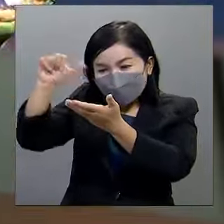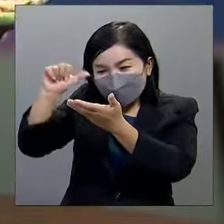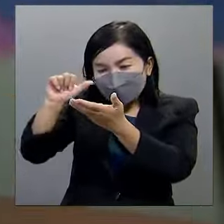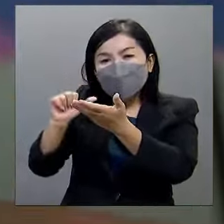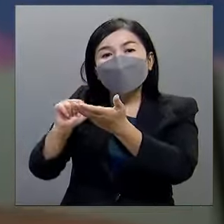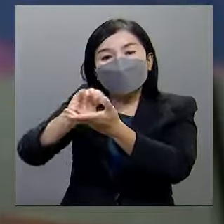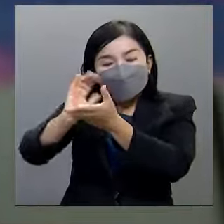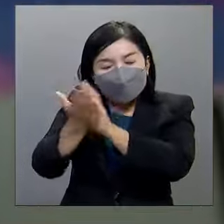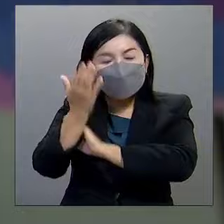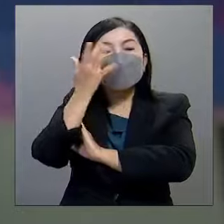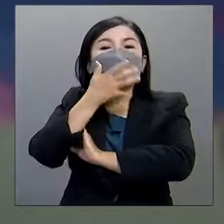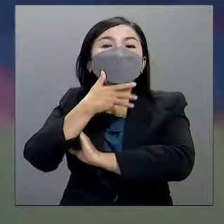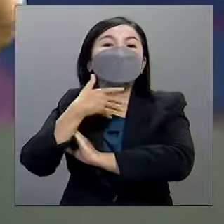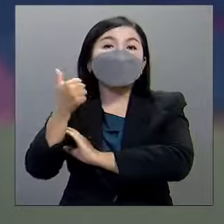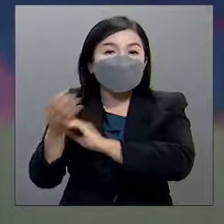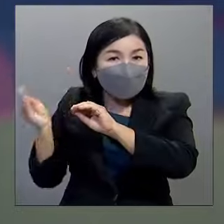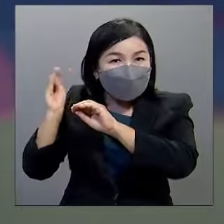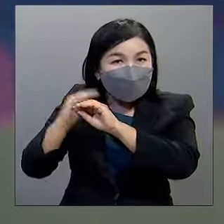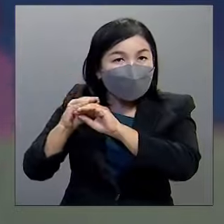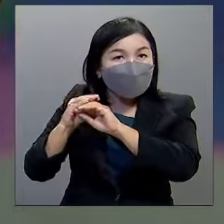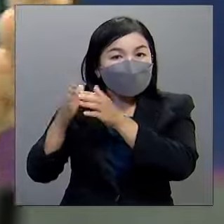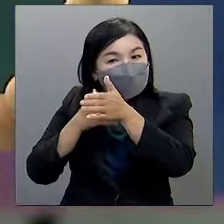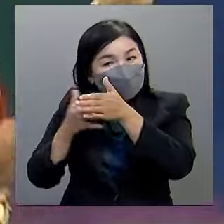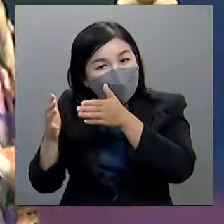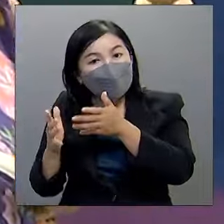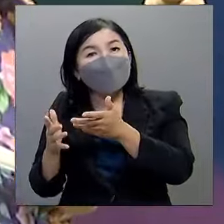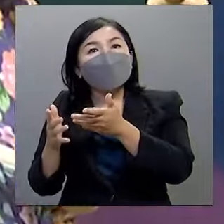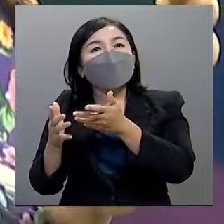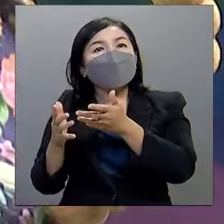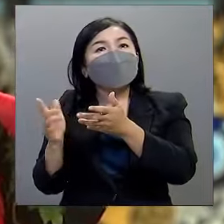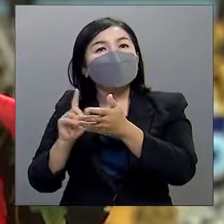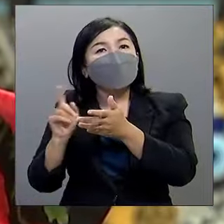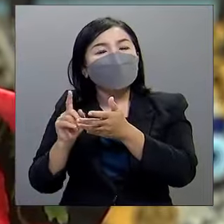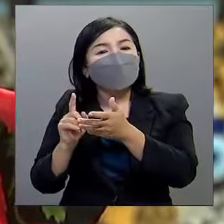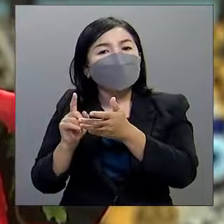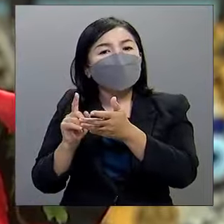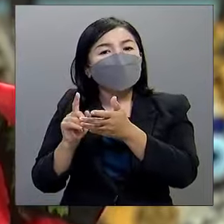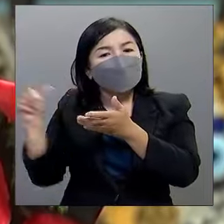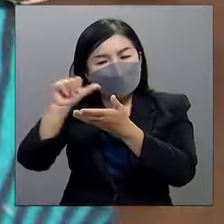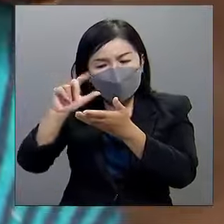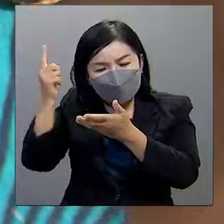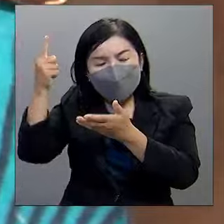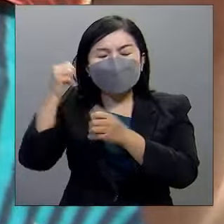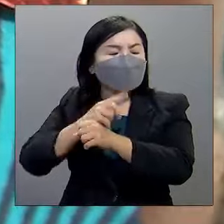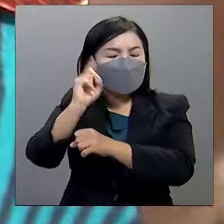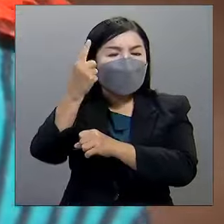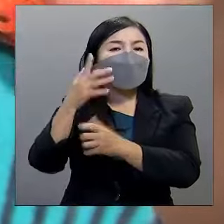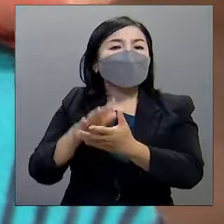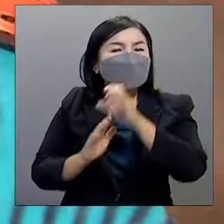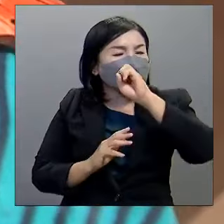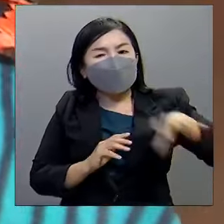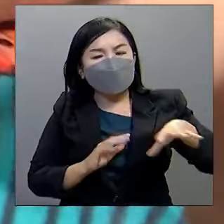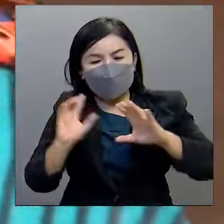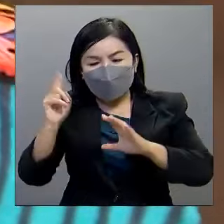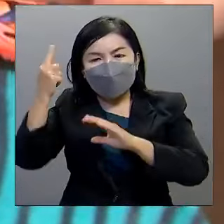ไงให้มันสวยเพิ่มลายไหมหรือประมาณว่าเราแบบถอยกับอันนี้ไหมอันนี้ไม่เอาแล้วทำอันใหม่ไหมเพื่อที่จะแบบท